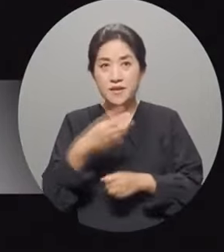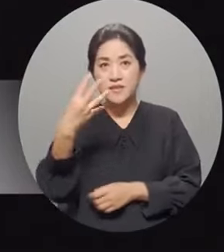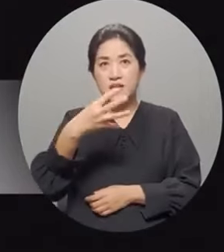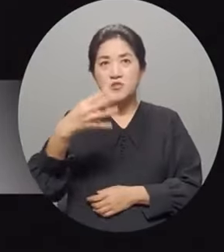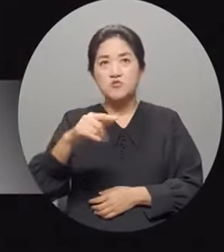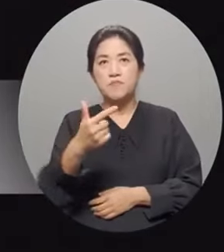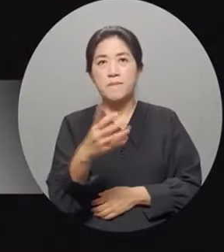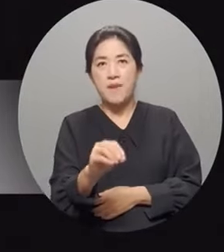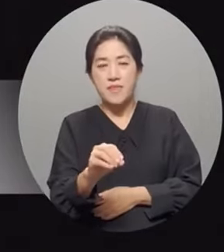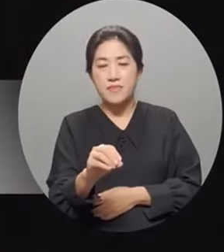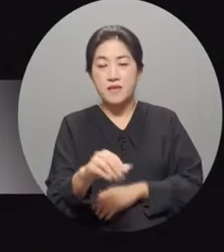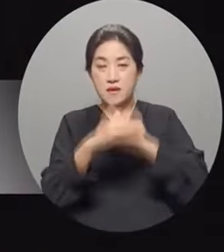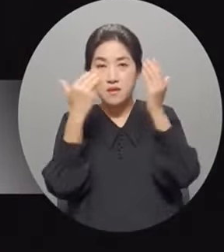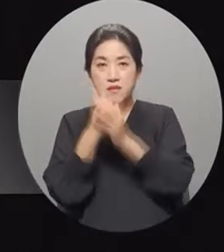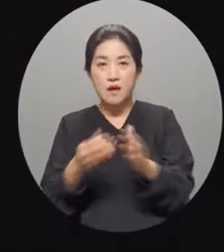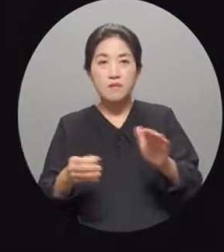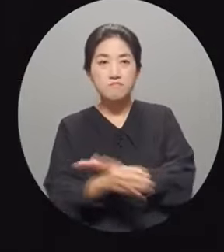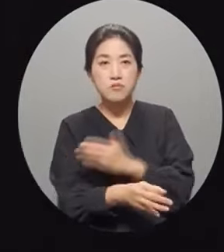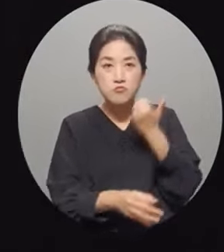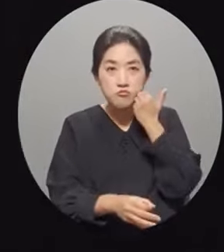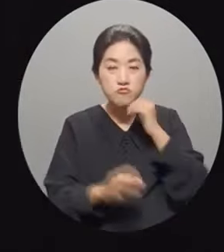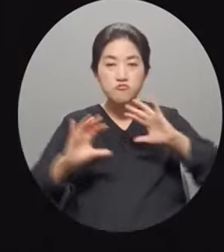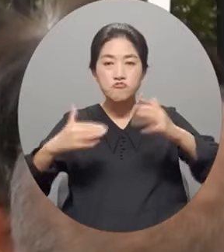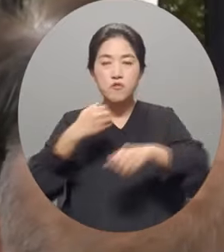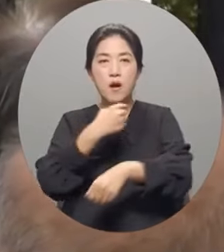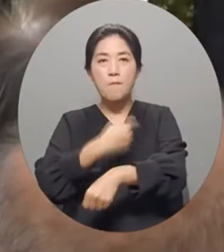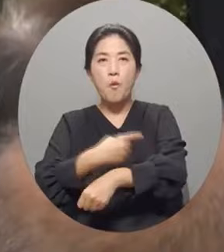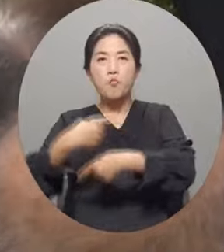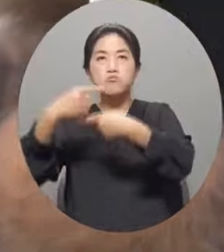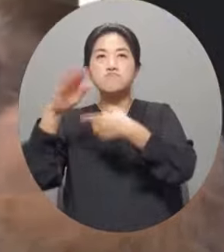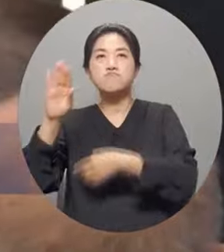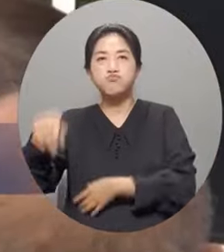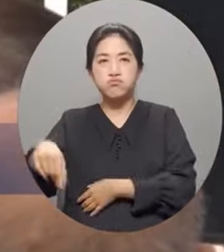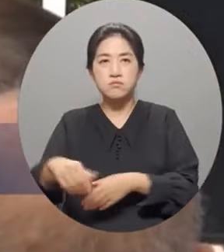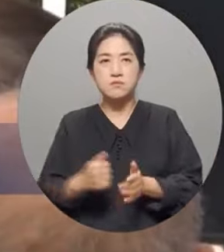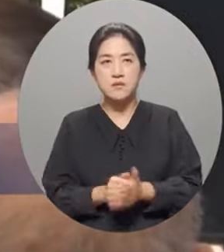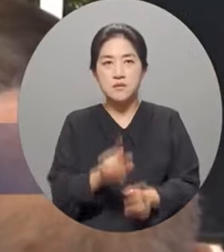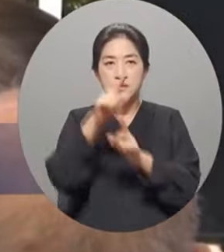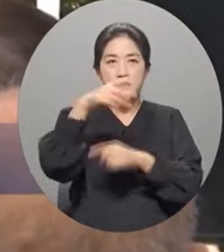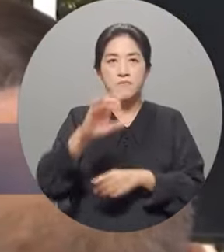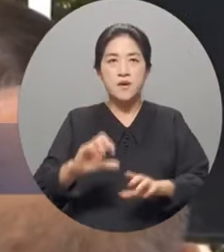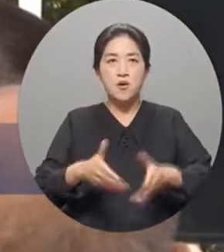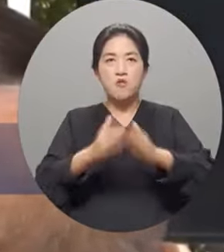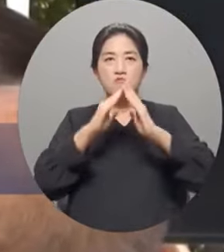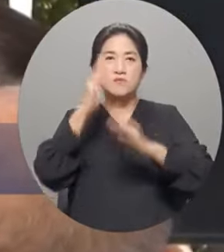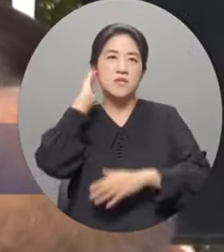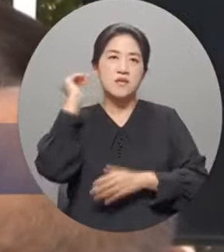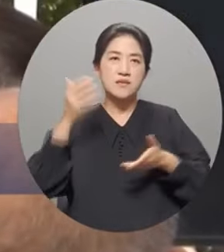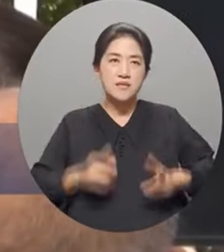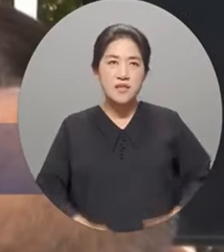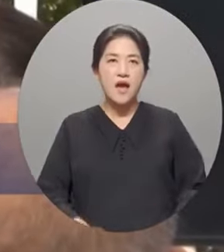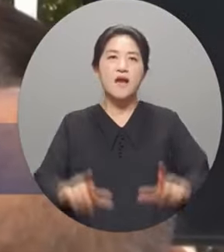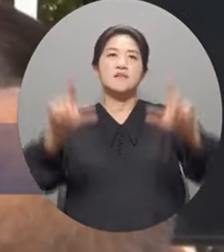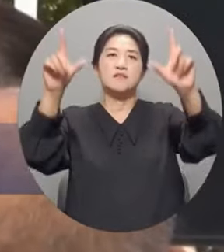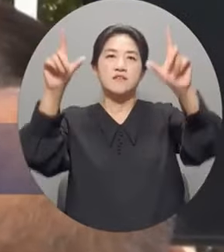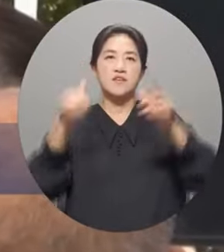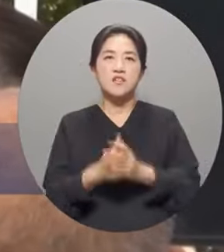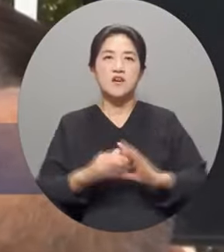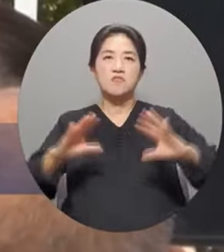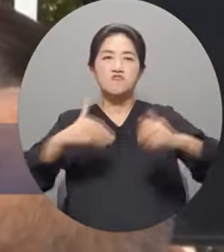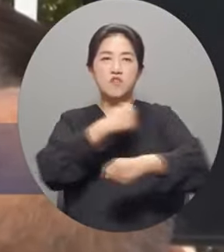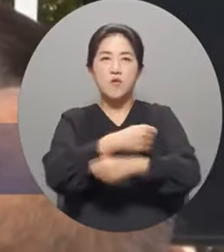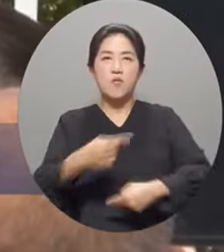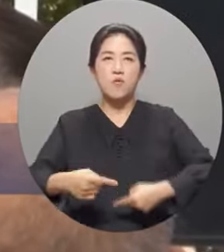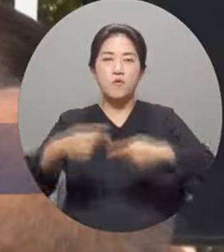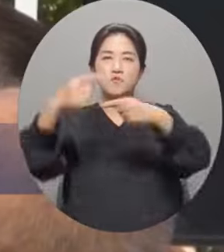원. 전액 국가보훈부가 지원했습니다. 이승만 건국 대통령의 탄신일에